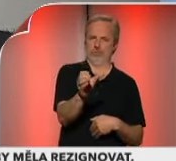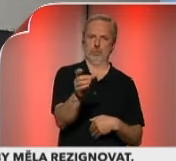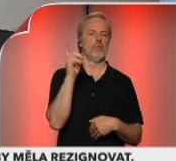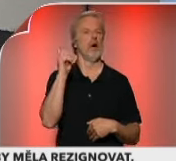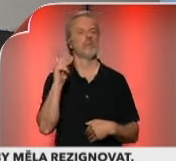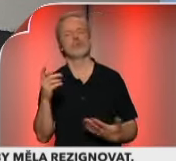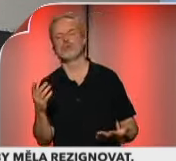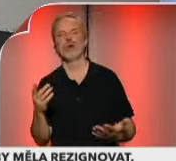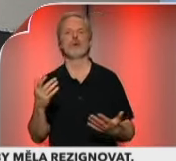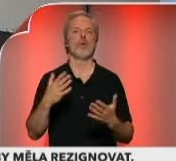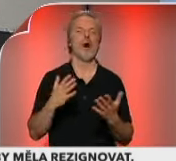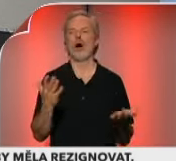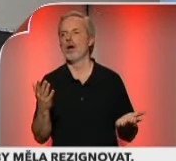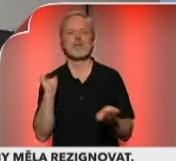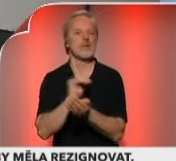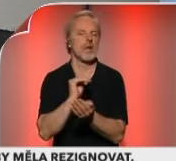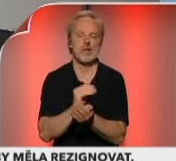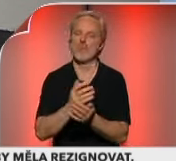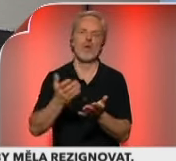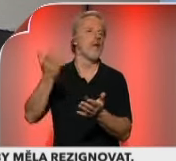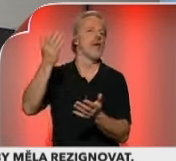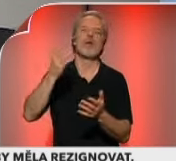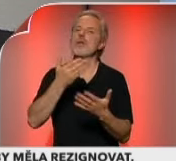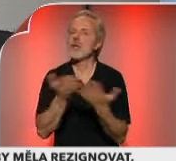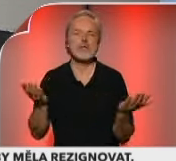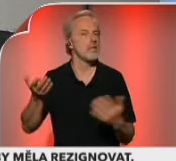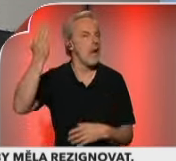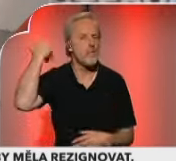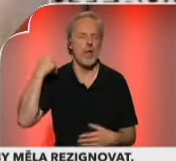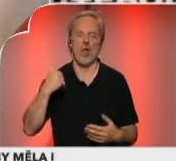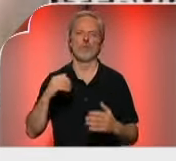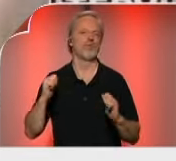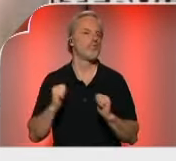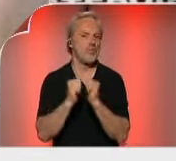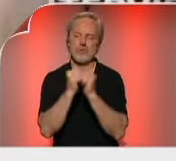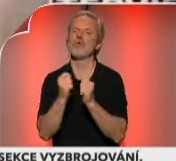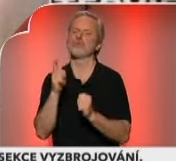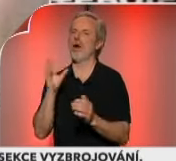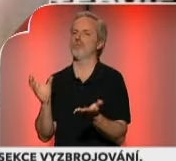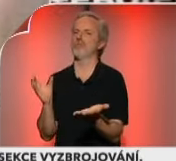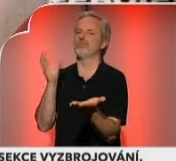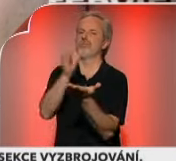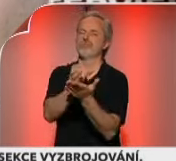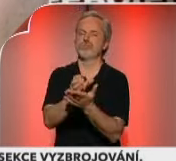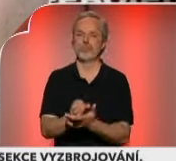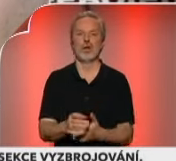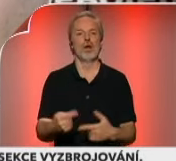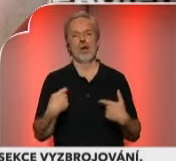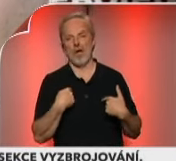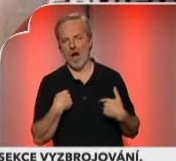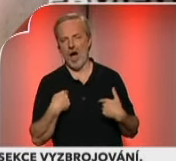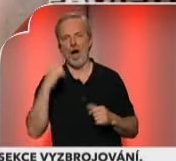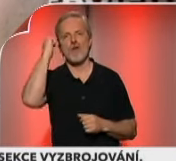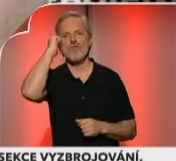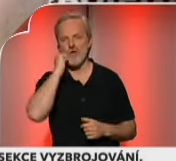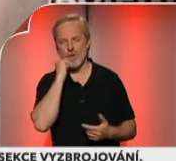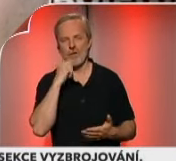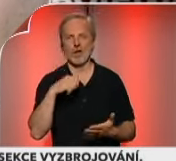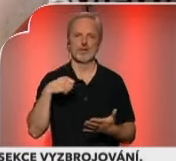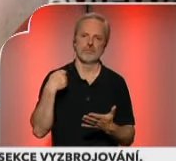eh Já jsem eh člověk který eh buď má a nebo